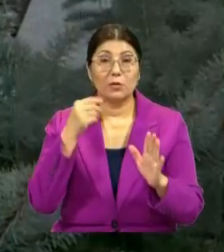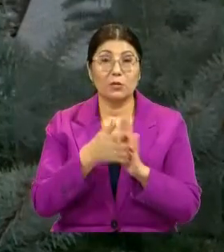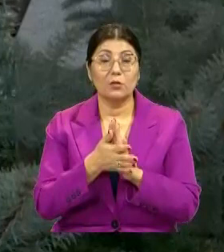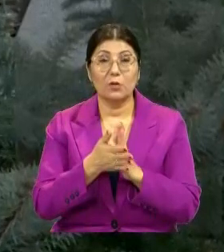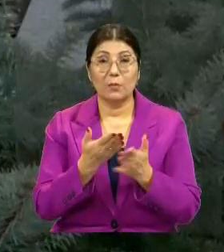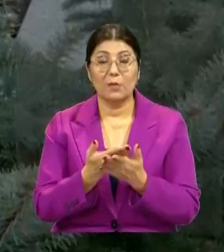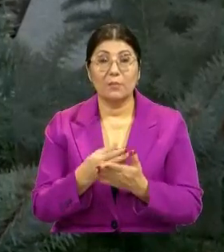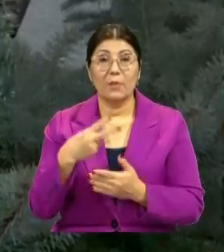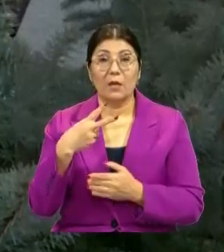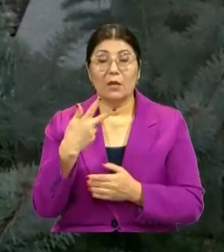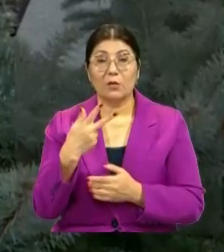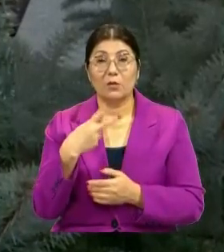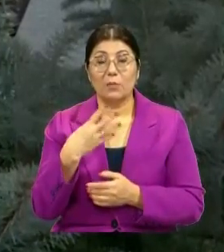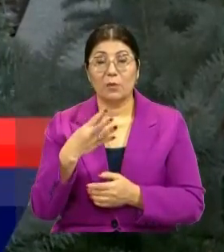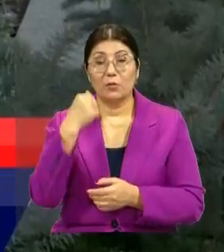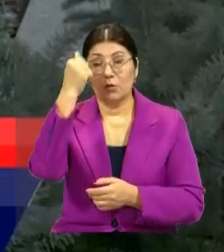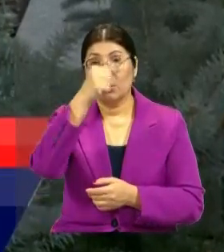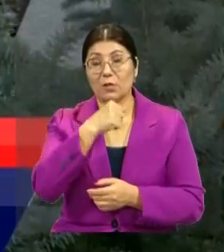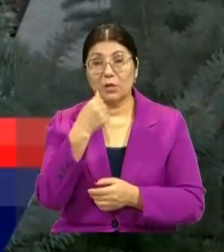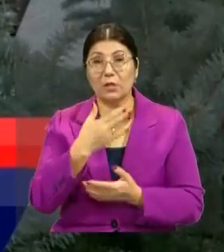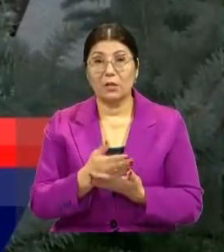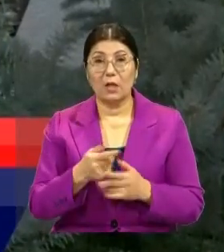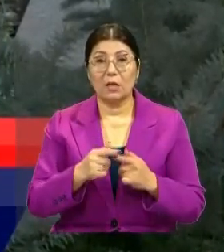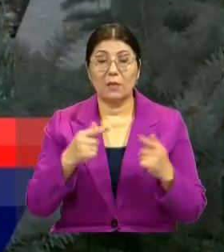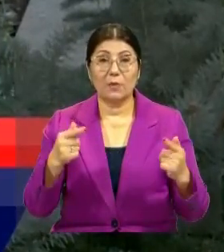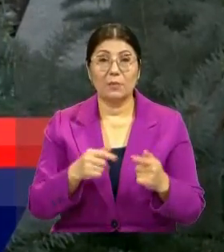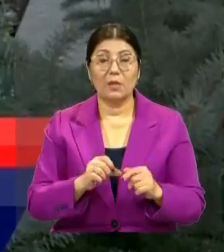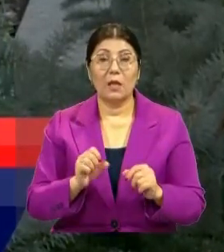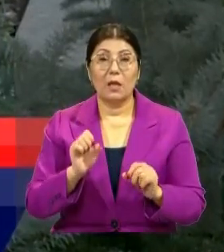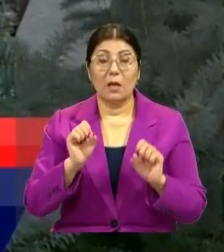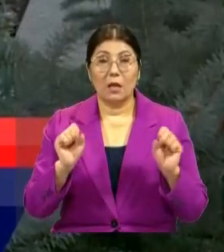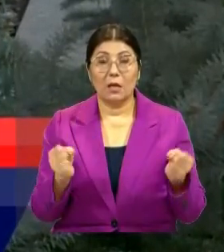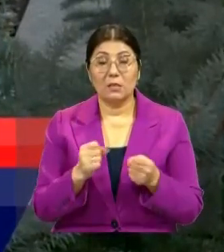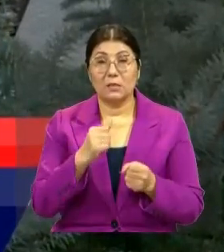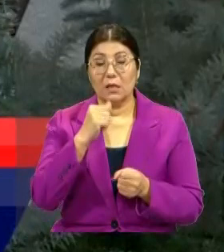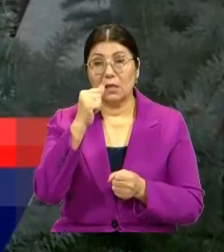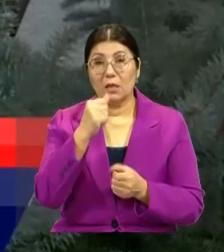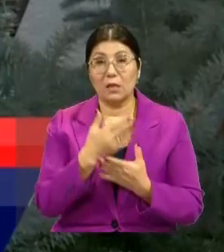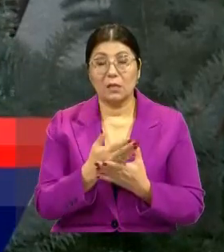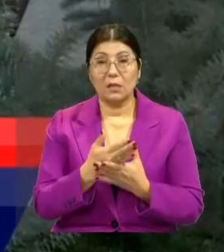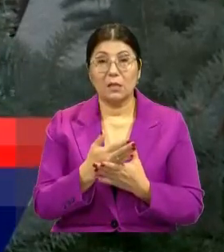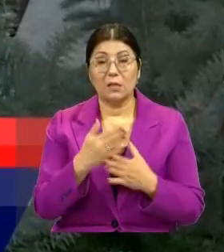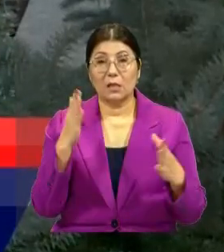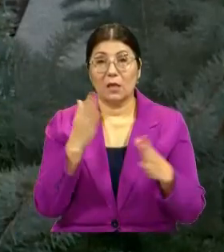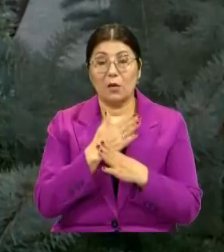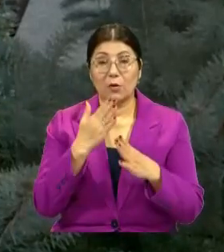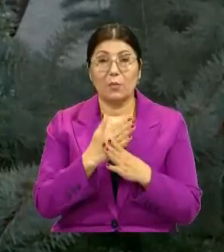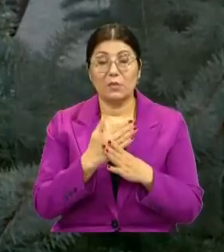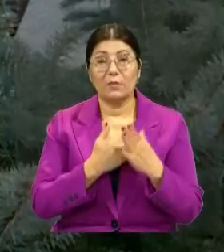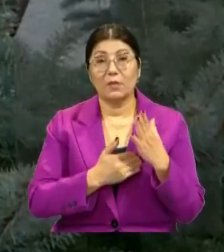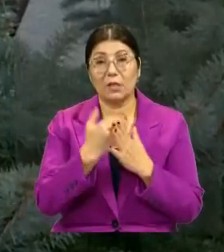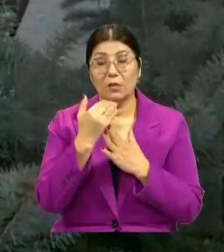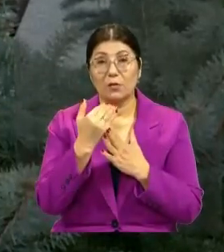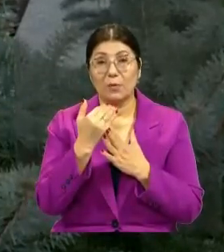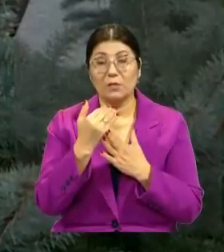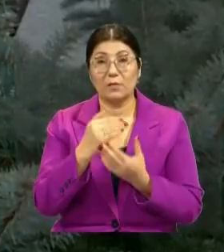яғни 2023-2024 жыл аралығындағы қыс айларында ауа температурасының жоғарылауы мен